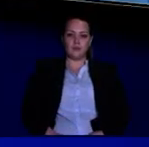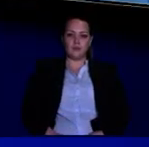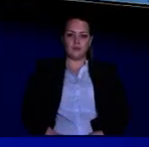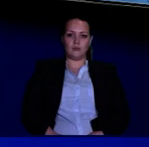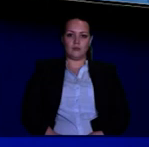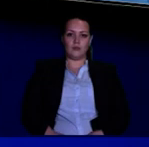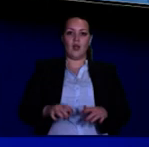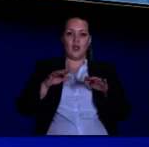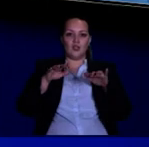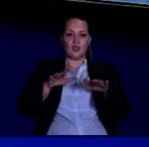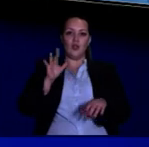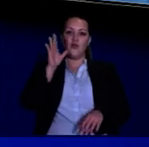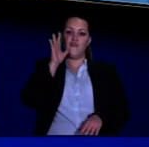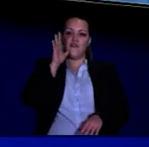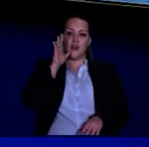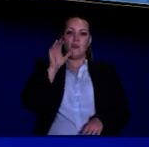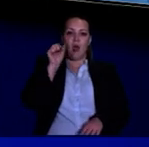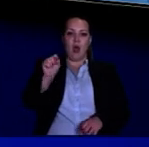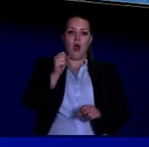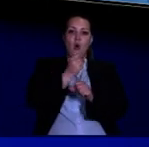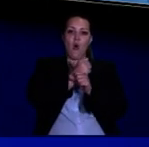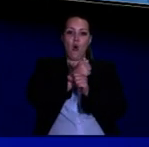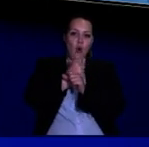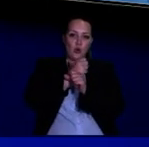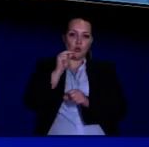Делу время, потехи час.